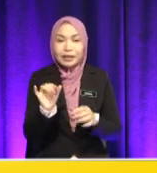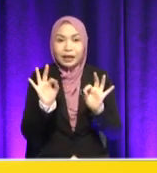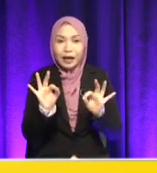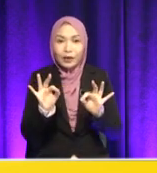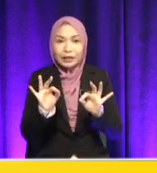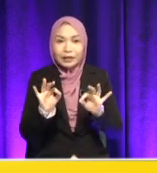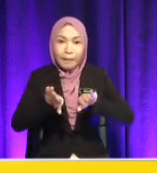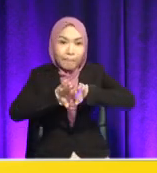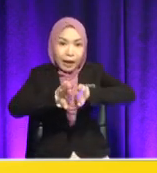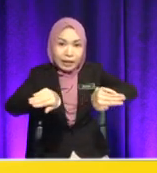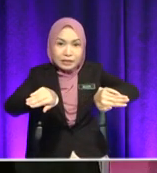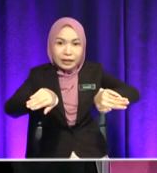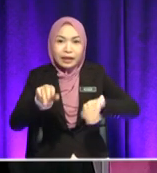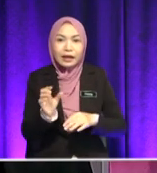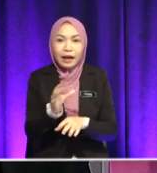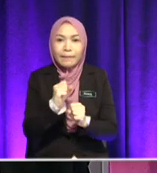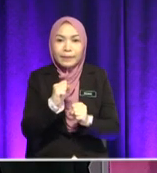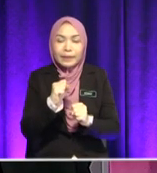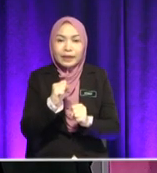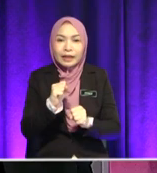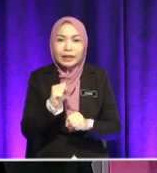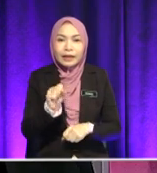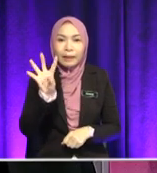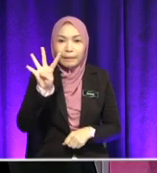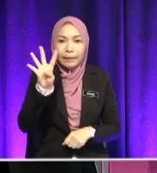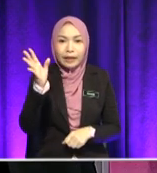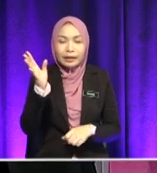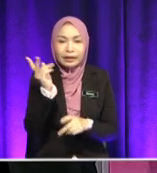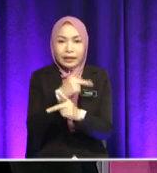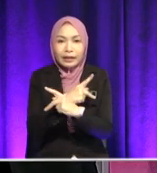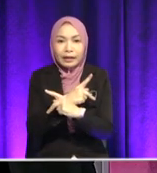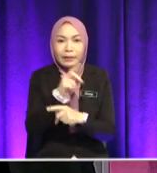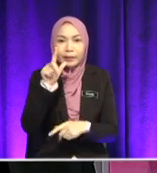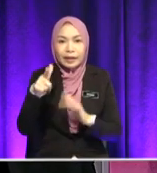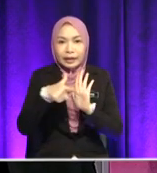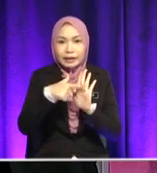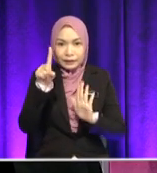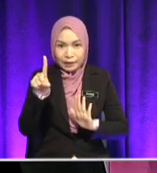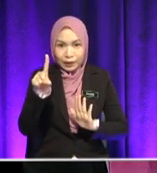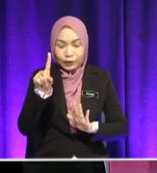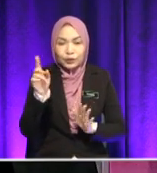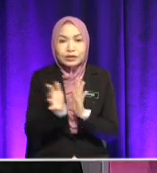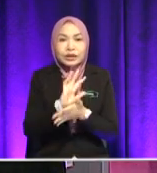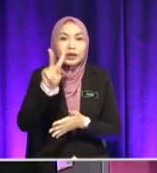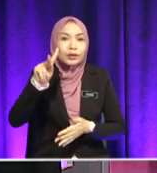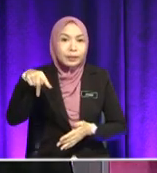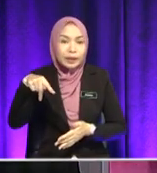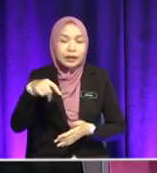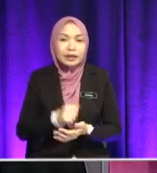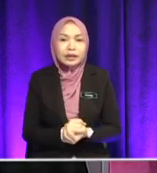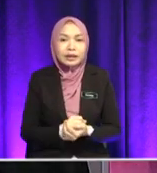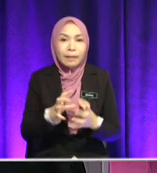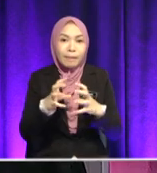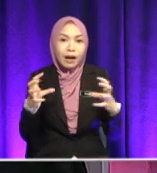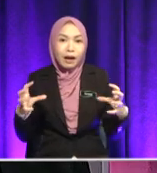merah dulu 4 darat dan 1 = 2P dikembangkan negative 4 =